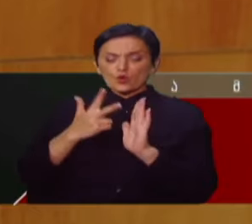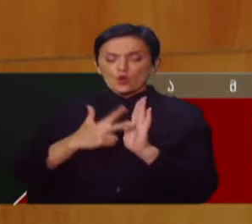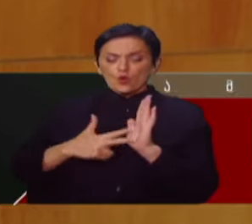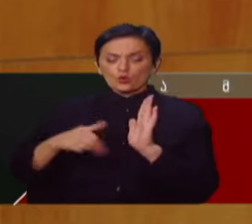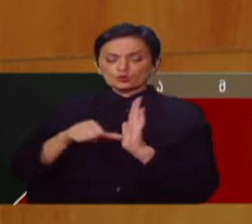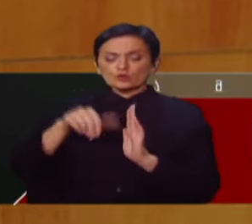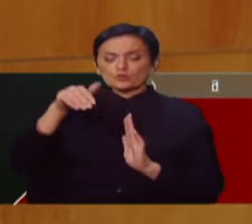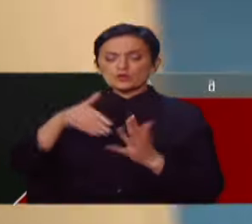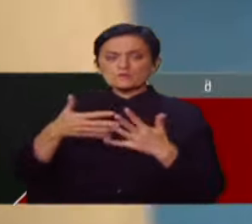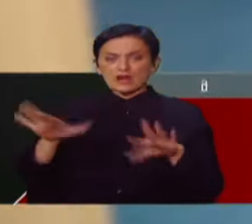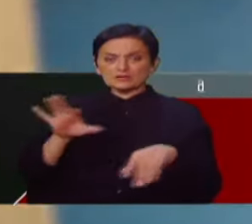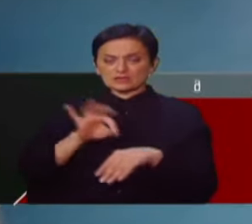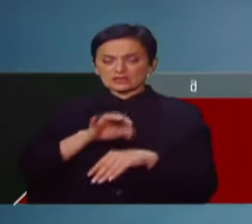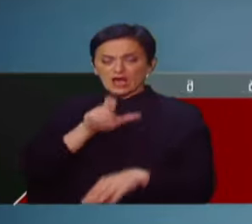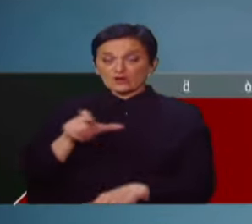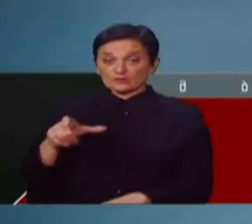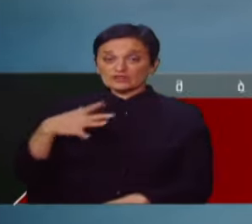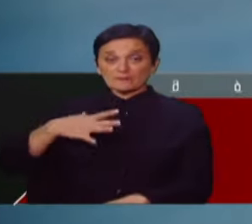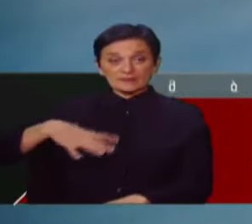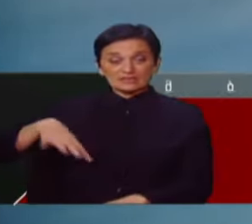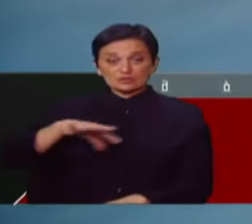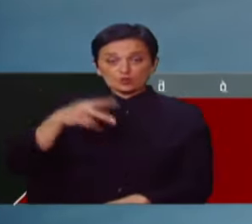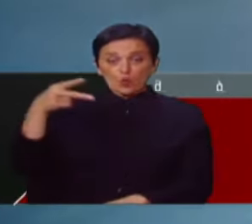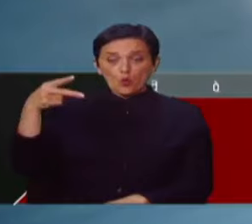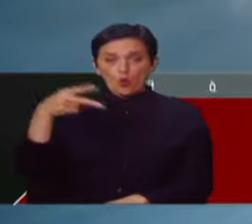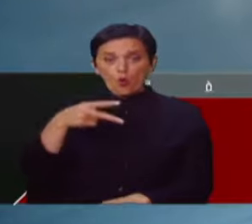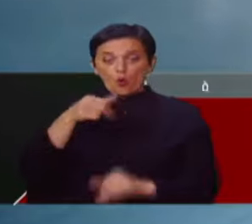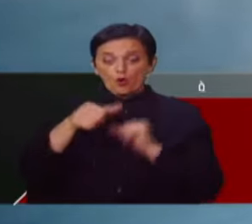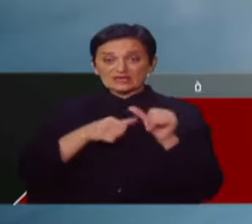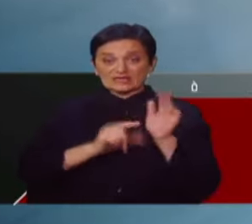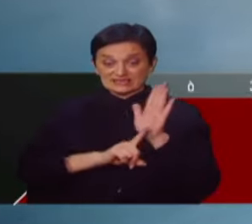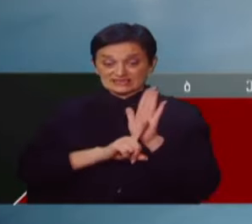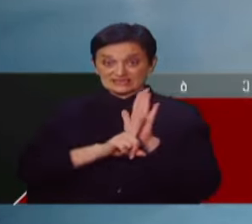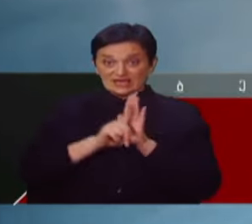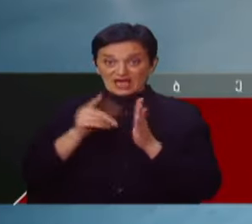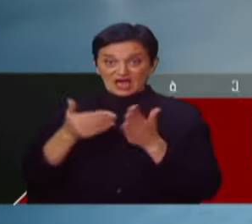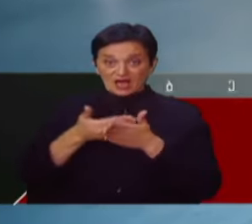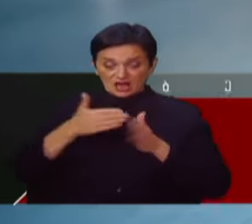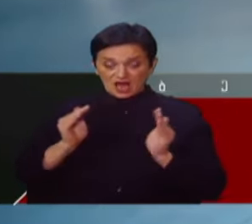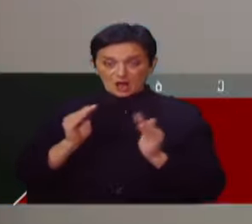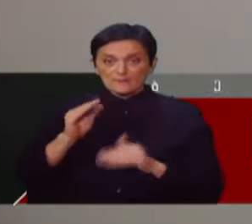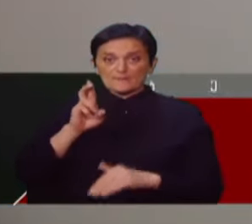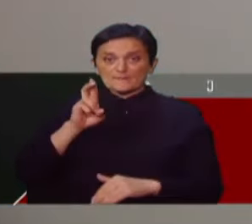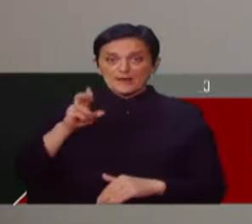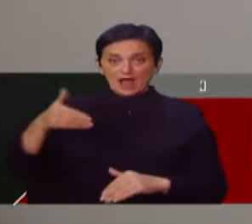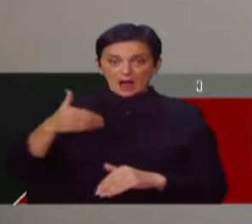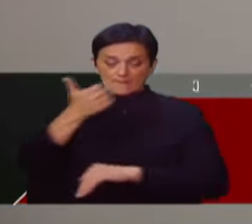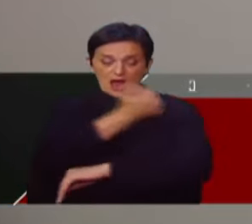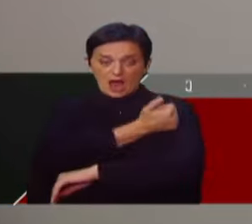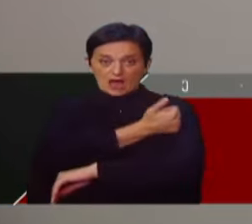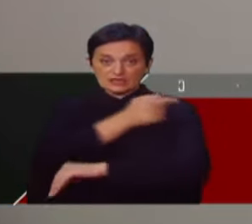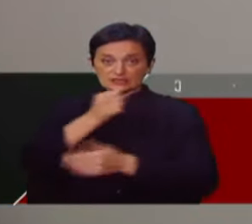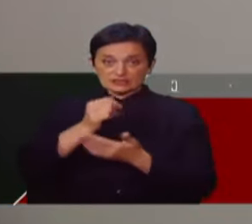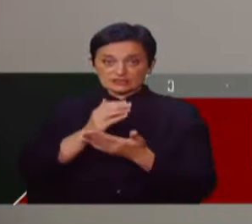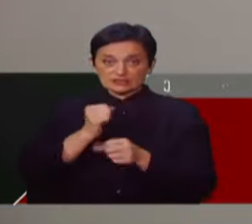86,000-ზე მეტი ავადმყოფი. საქართველოში 2000-იანი წლების დასაწყისიდან ახალშობილებს B ჰეპატიტზე აცრას უკეთებენ. ამ